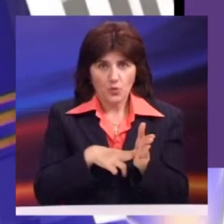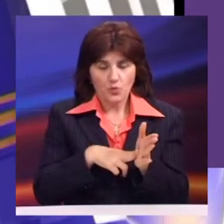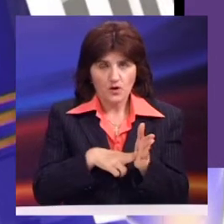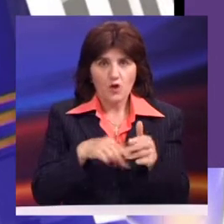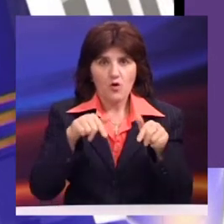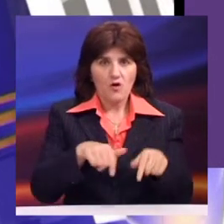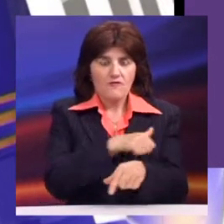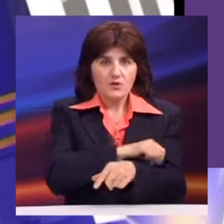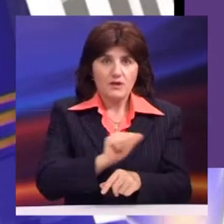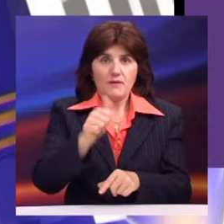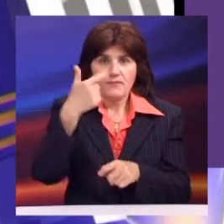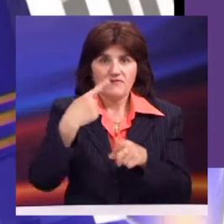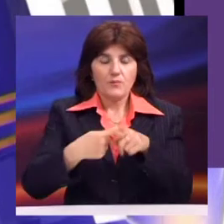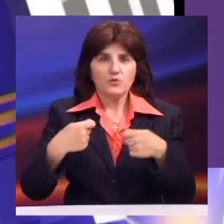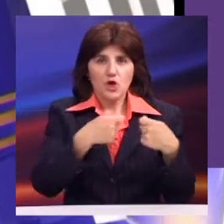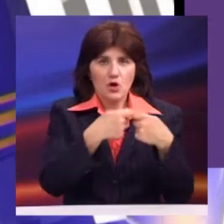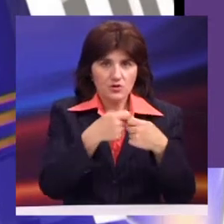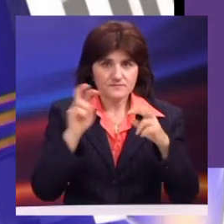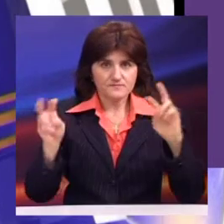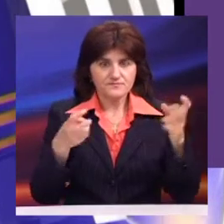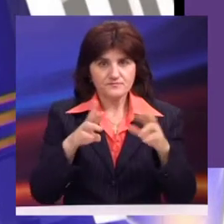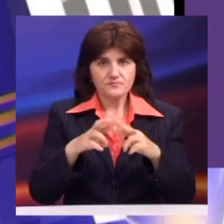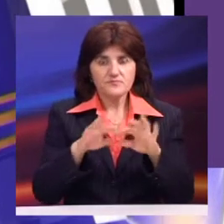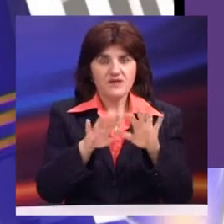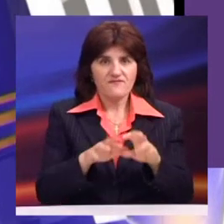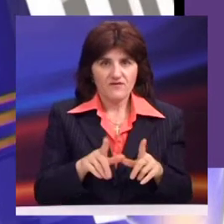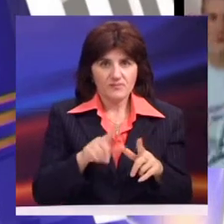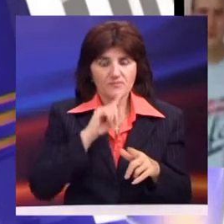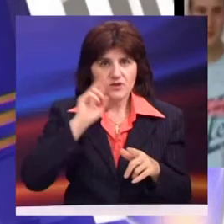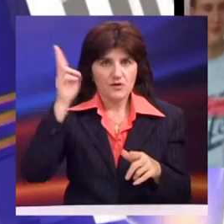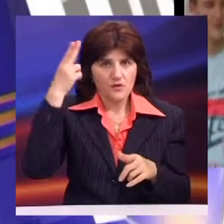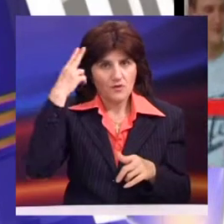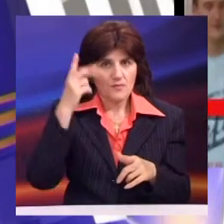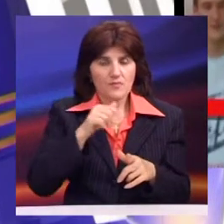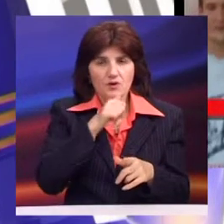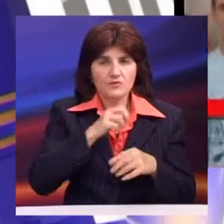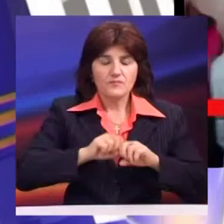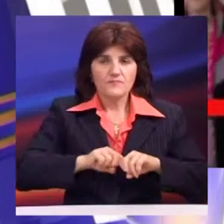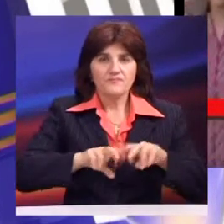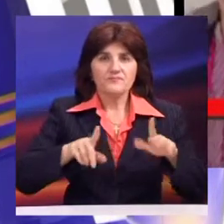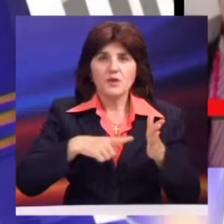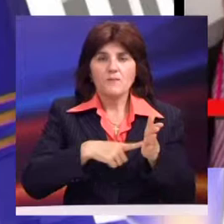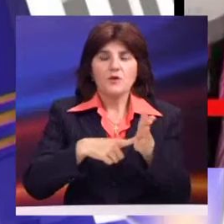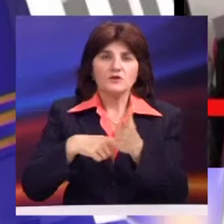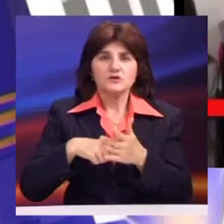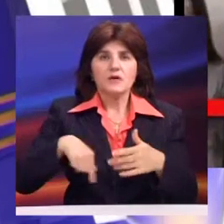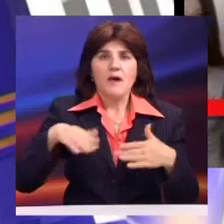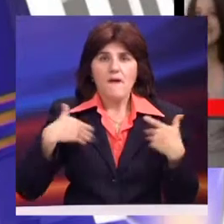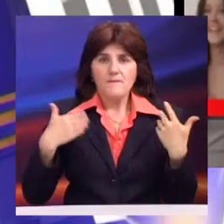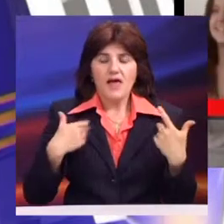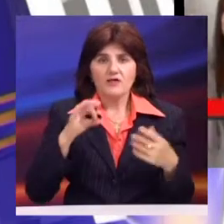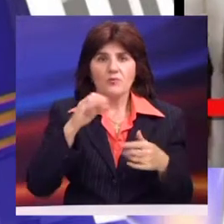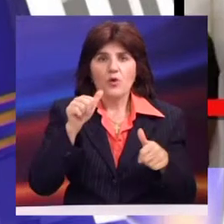a ove godine je prvi put organizovano. Organizator je website Hem Generation, koji raznim sadržajima populariše hemiju među